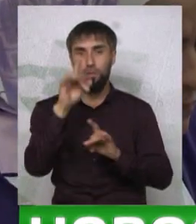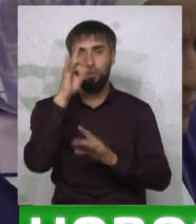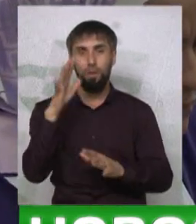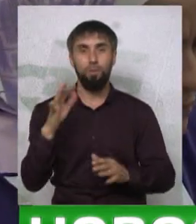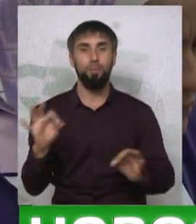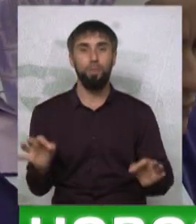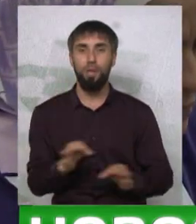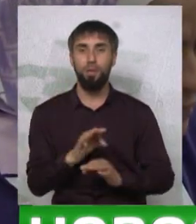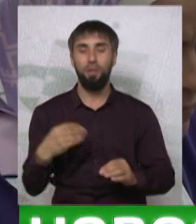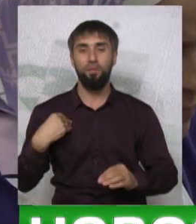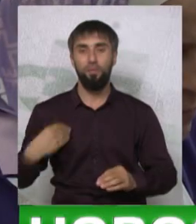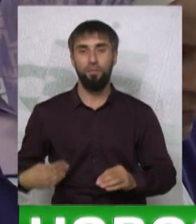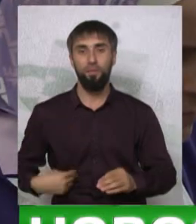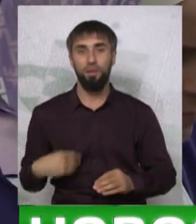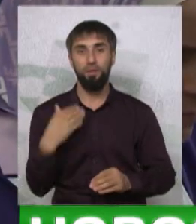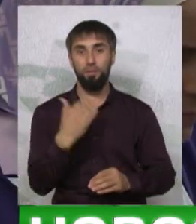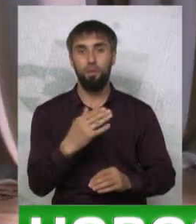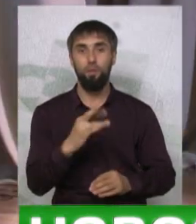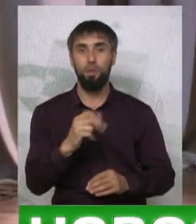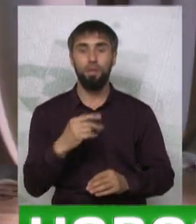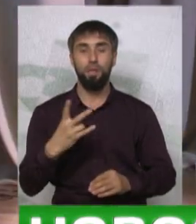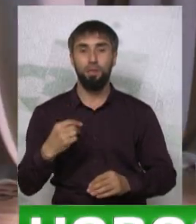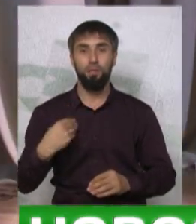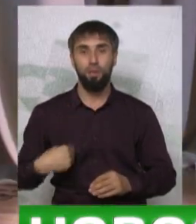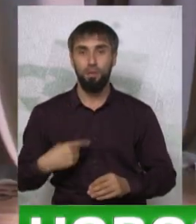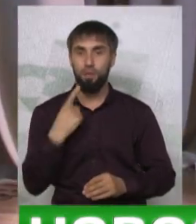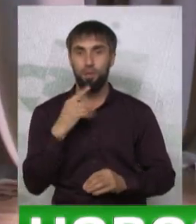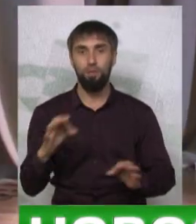песню французской поп-дивы.